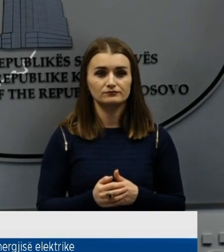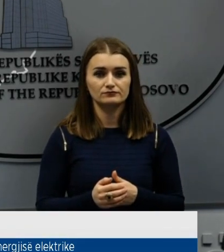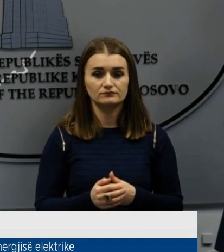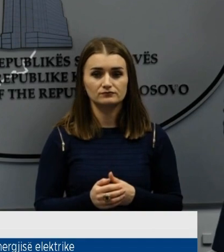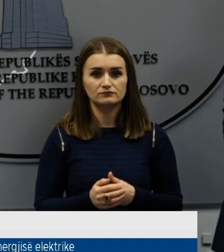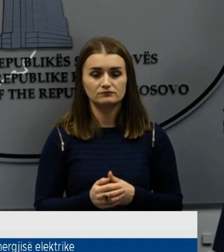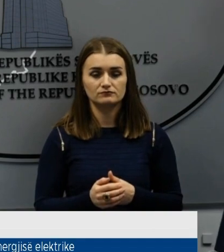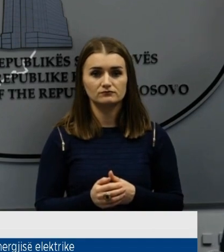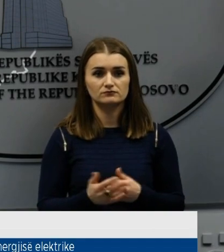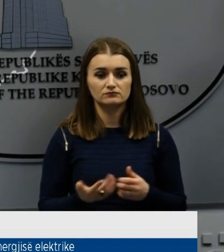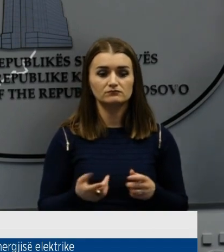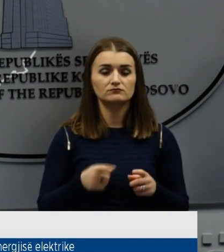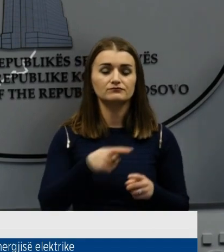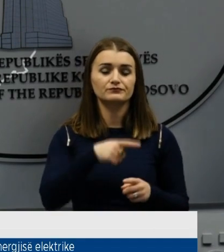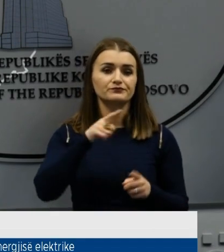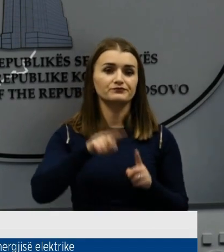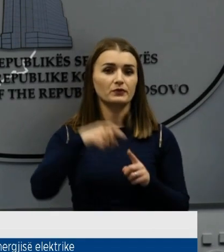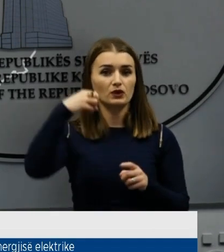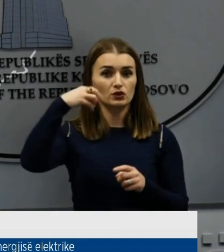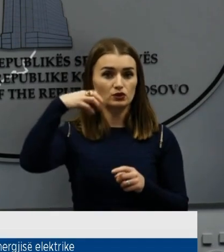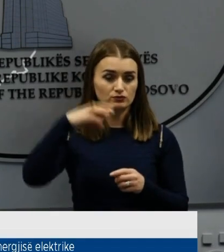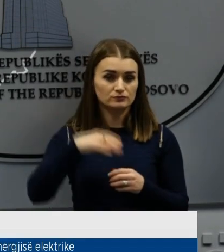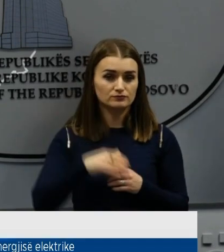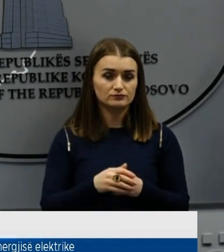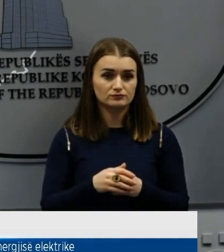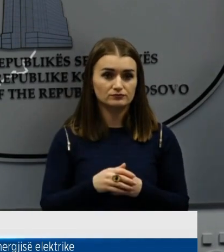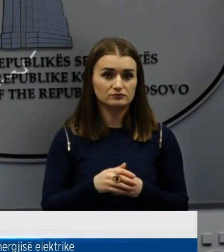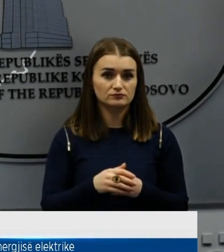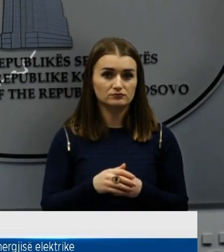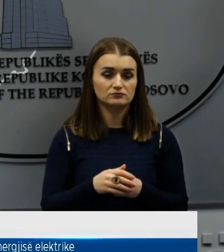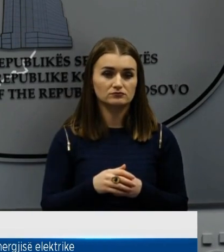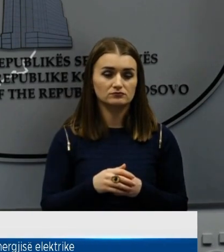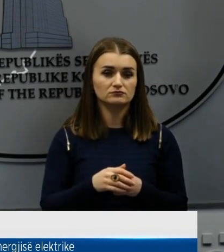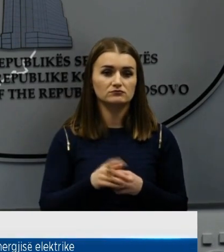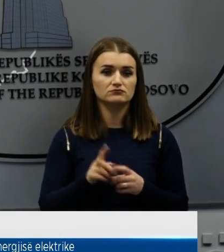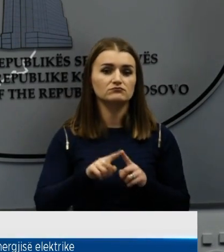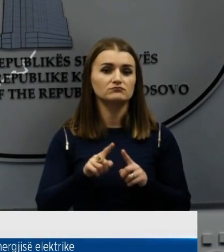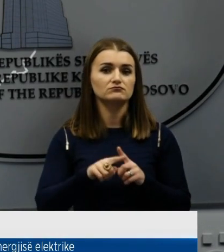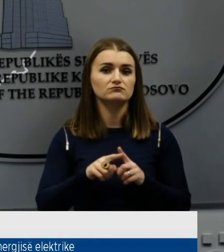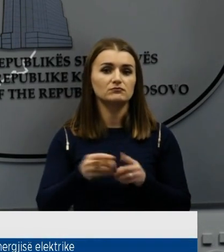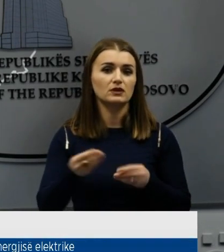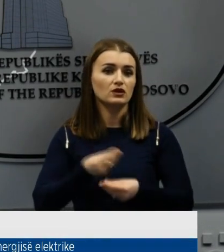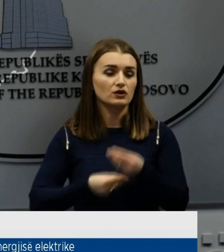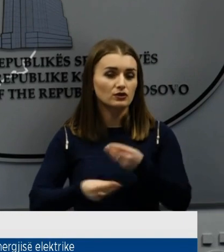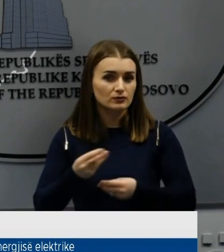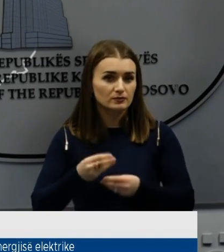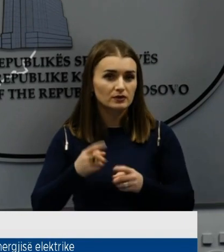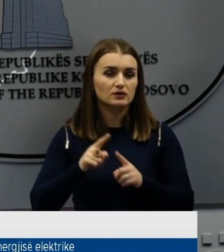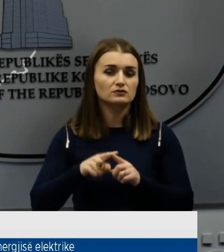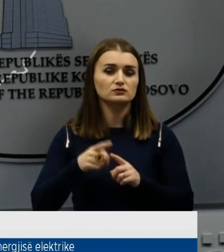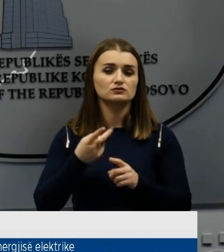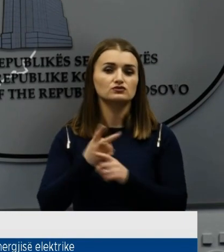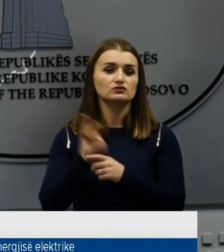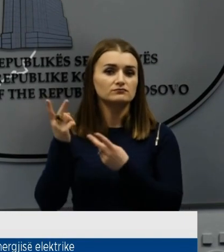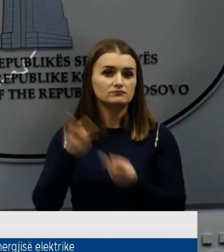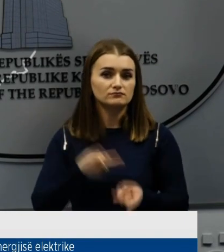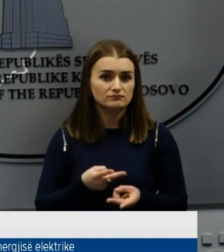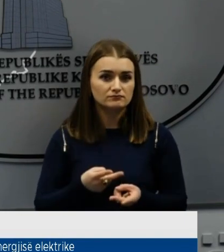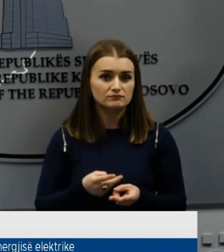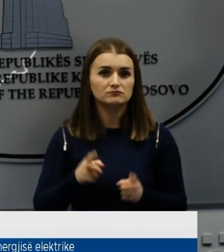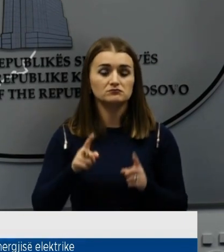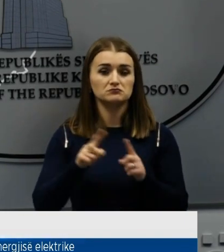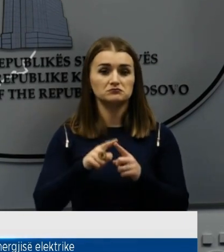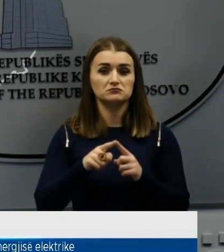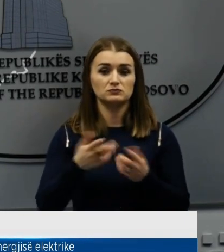elektrike tregtohet në bursë dhe tregtohet përmes ankondeve, do të thotë nuk është që kemi një